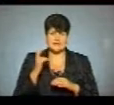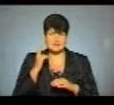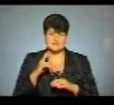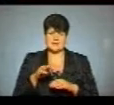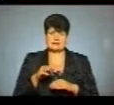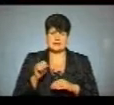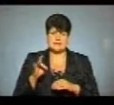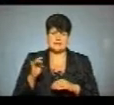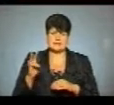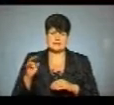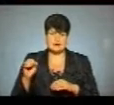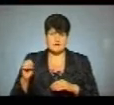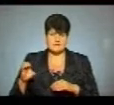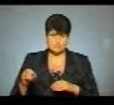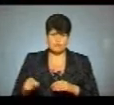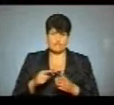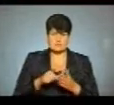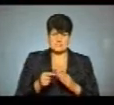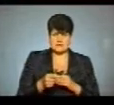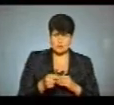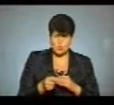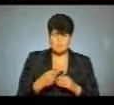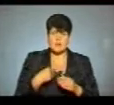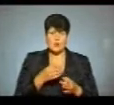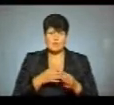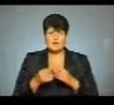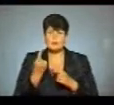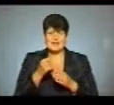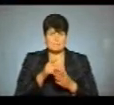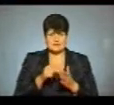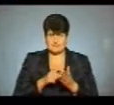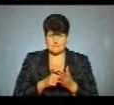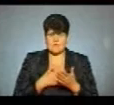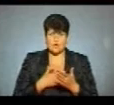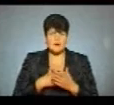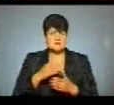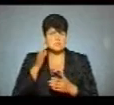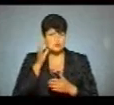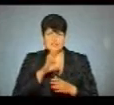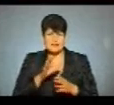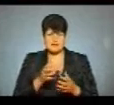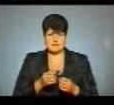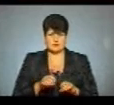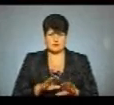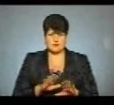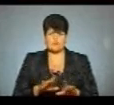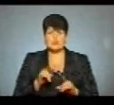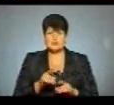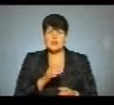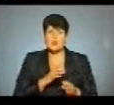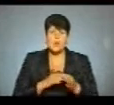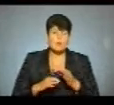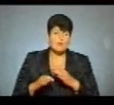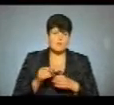Володимира Великого, мікрорайон номер 14 в місті Тернополі. Тобто ми обговорюємо тільки одне питання. Громадські слухання не приймають рішень, вони